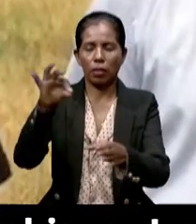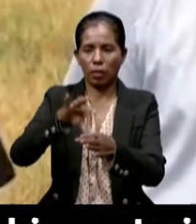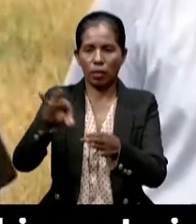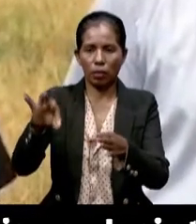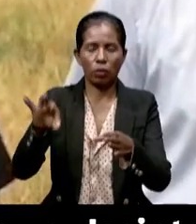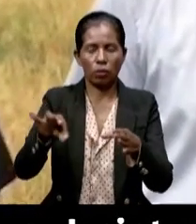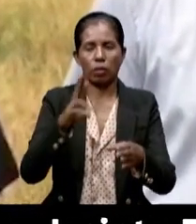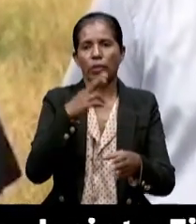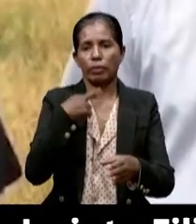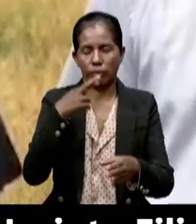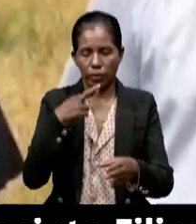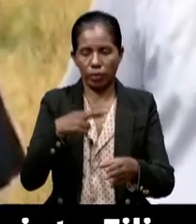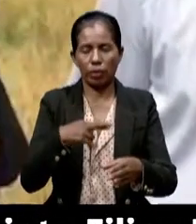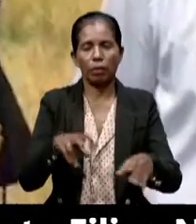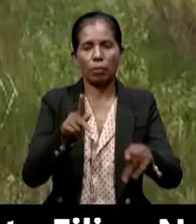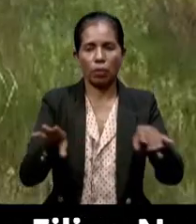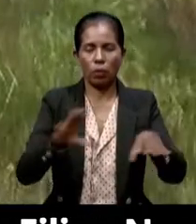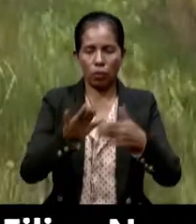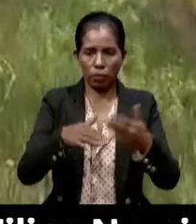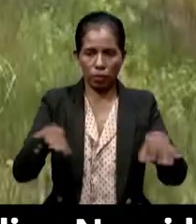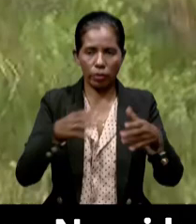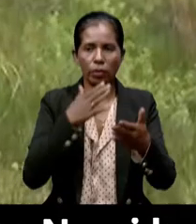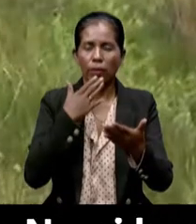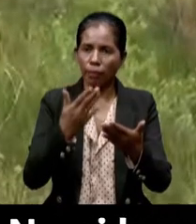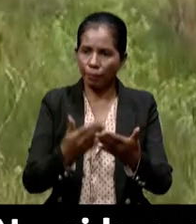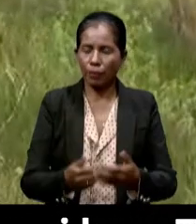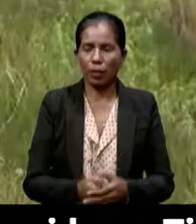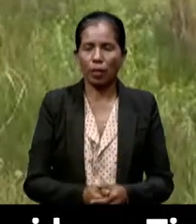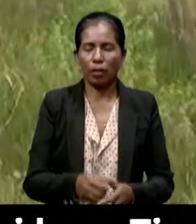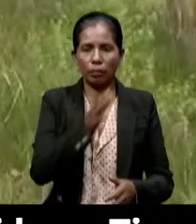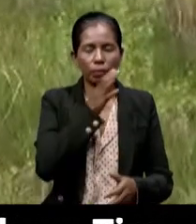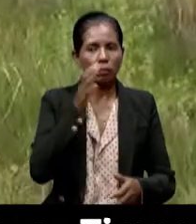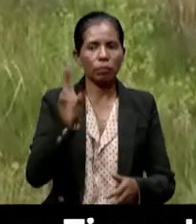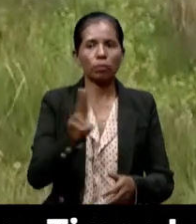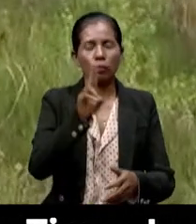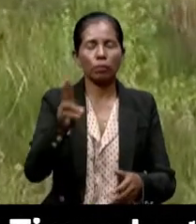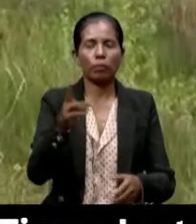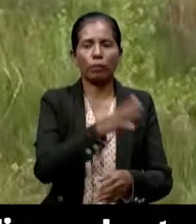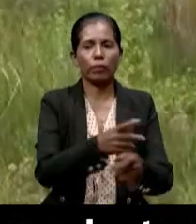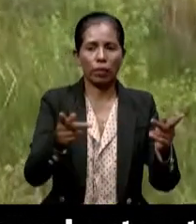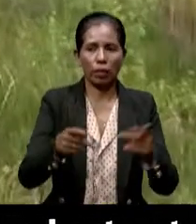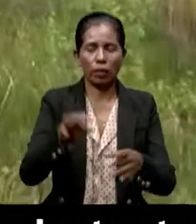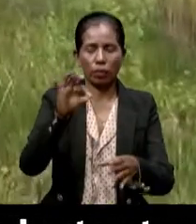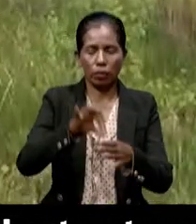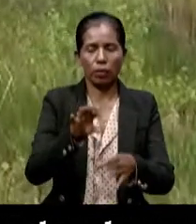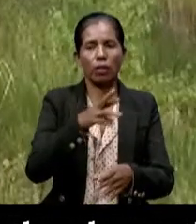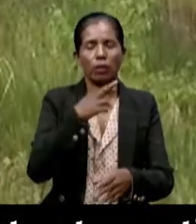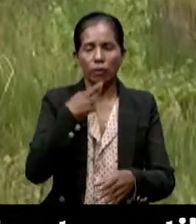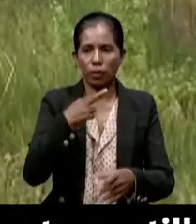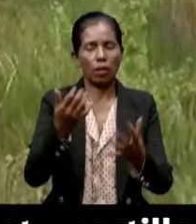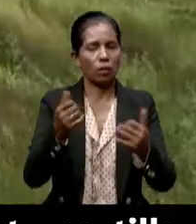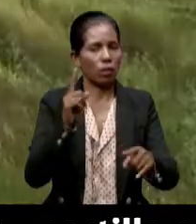para agricultor sih bisa lihat. Antigamente agricultor sira utiliza narang hirak ne hodi kura hare maybe